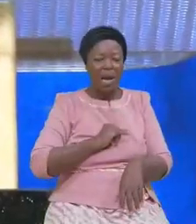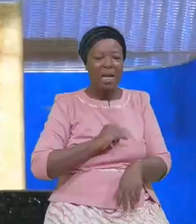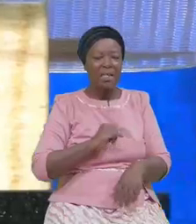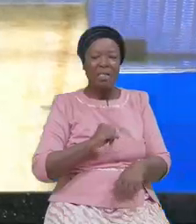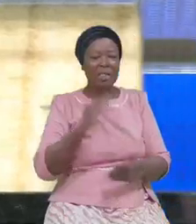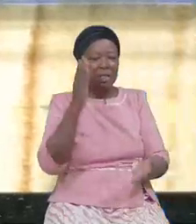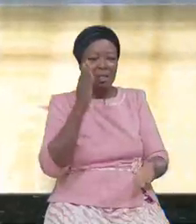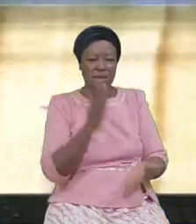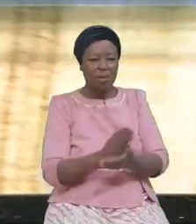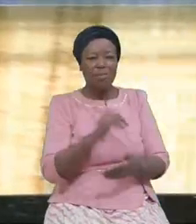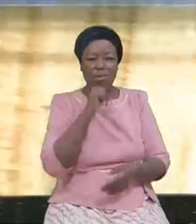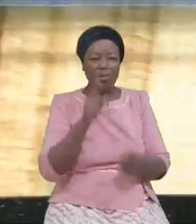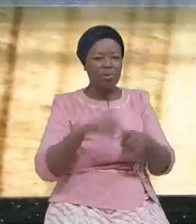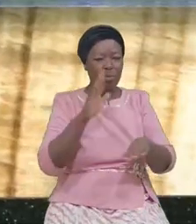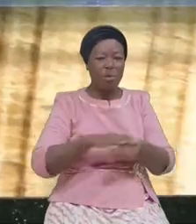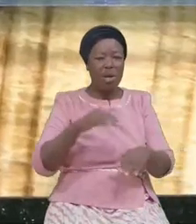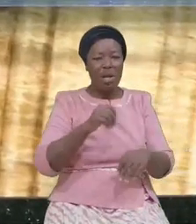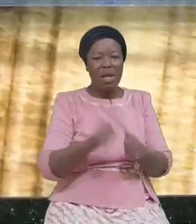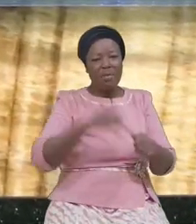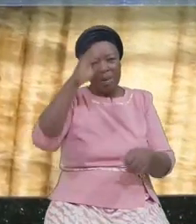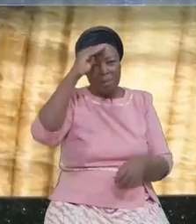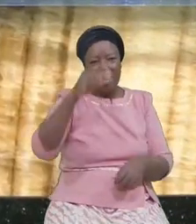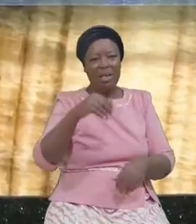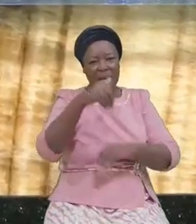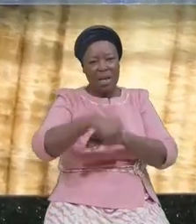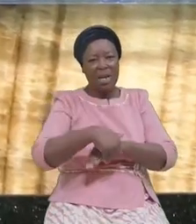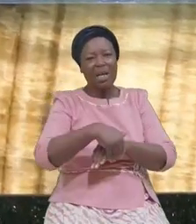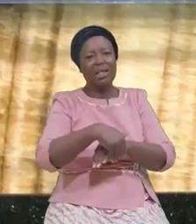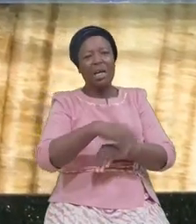avec larmes chacun de vous.